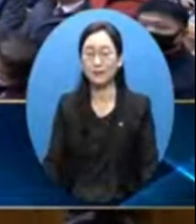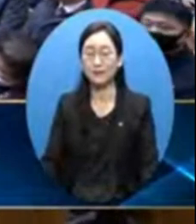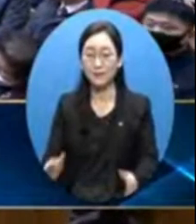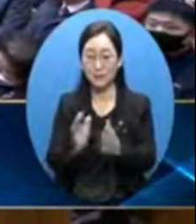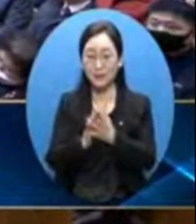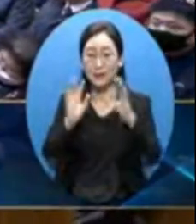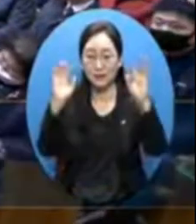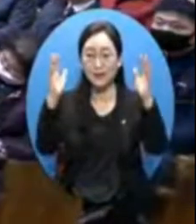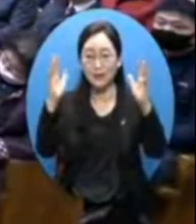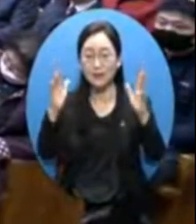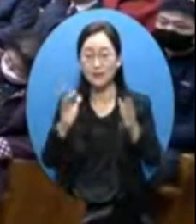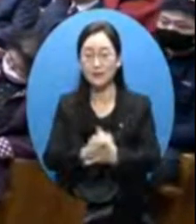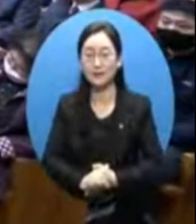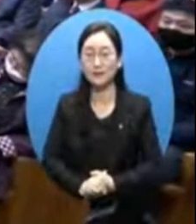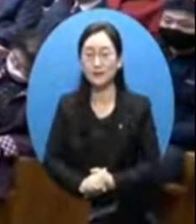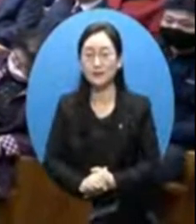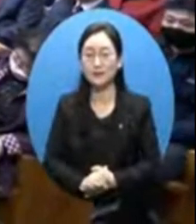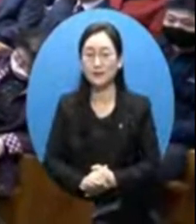할렐루야.